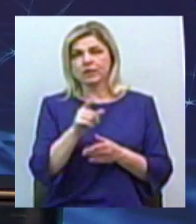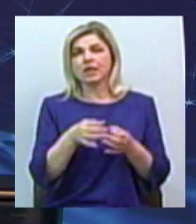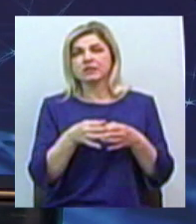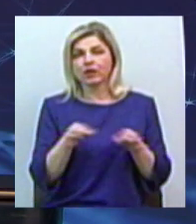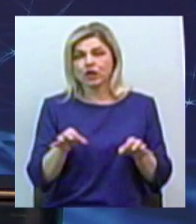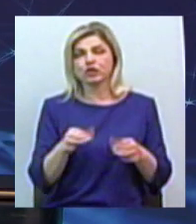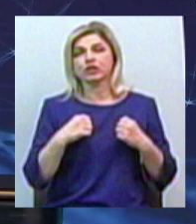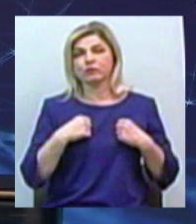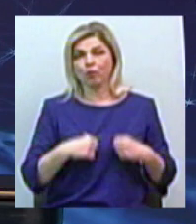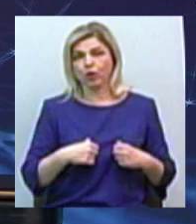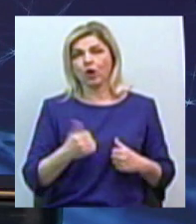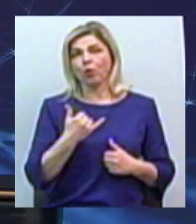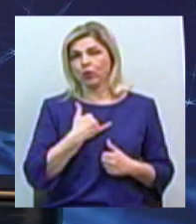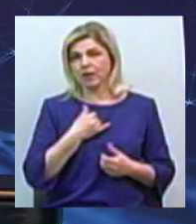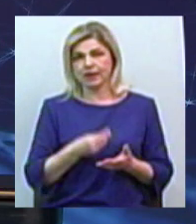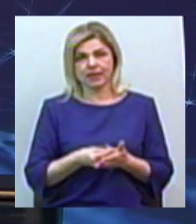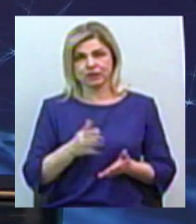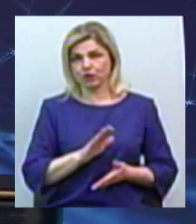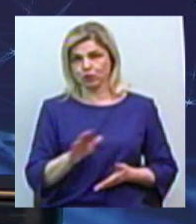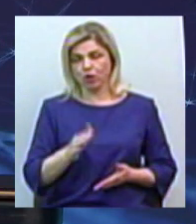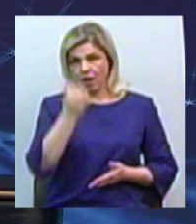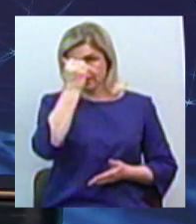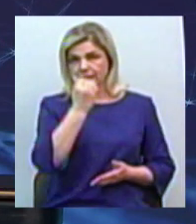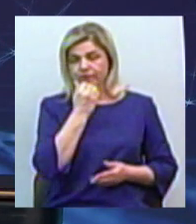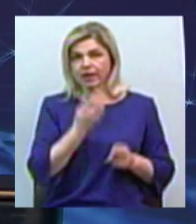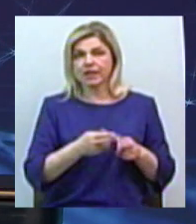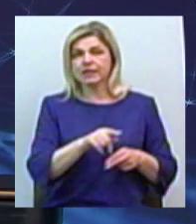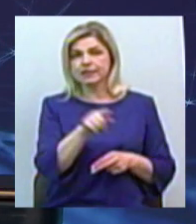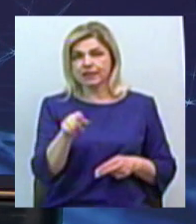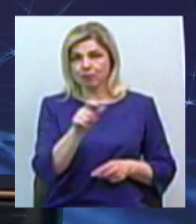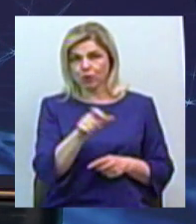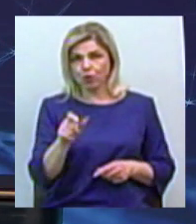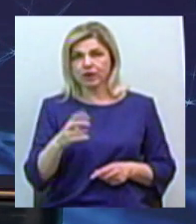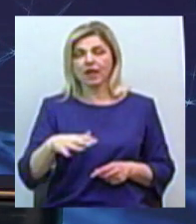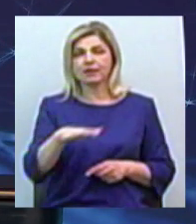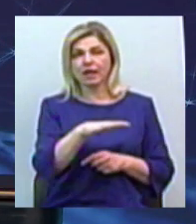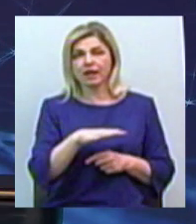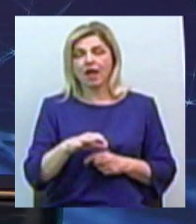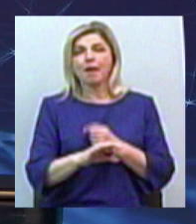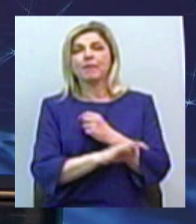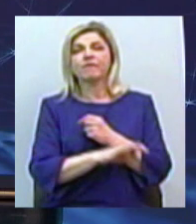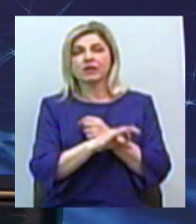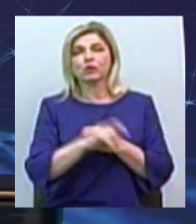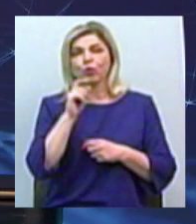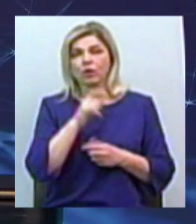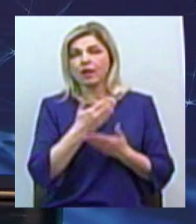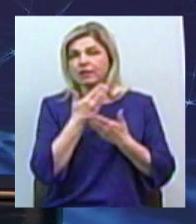спокій. У нас це не цінується. Завдяки цим людям у нас на території Південної України на сьогоднішній день немає